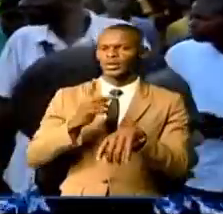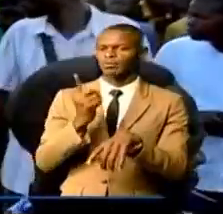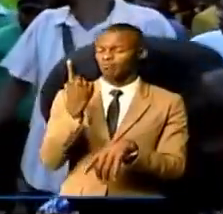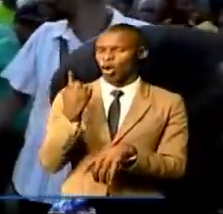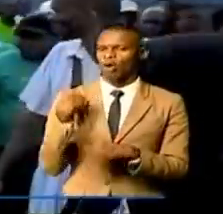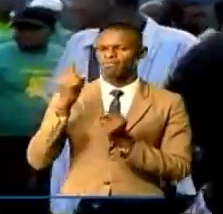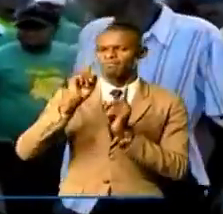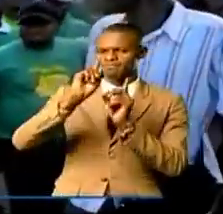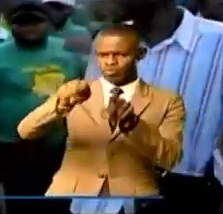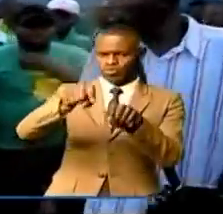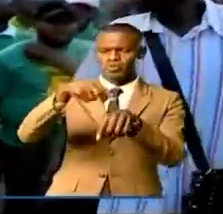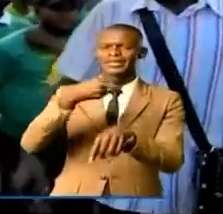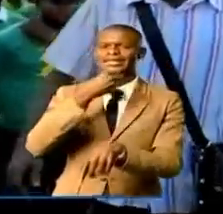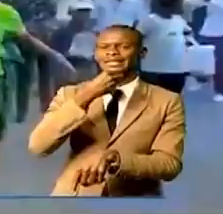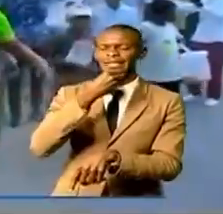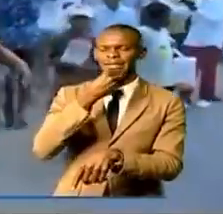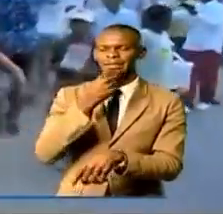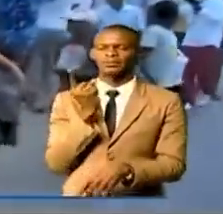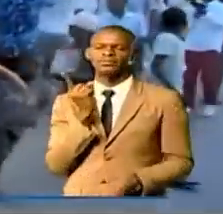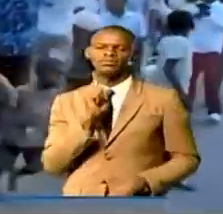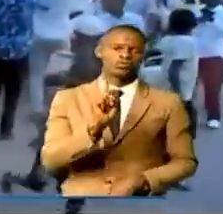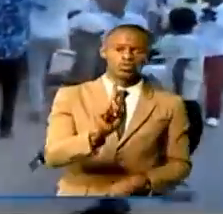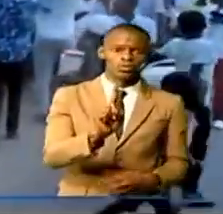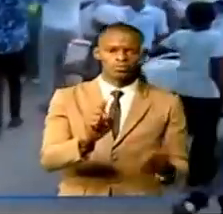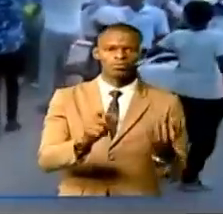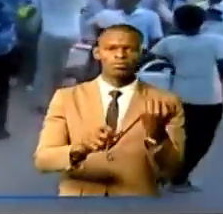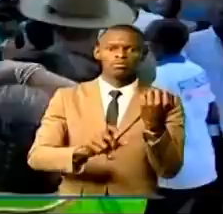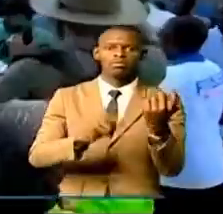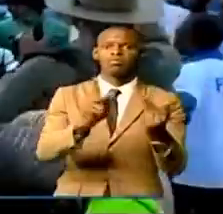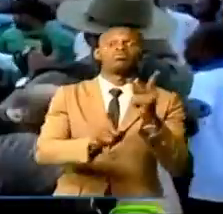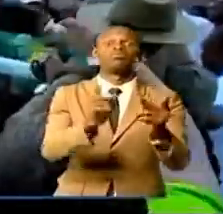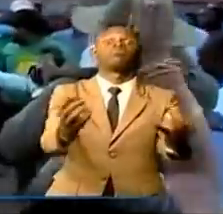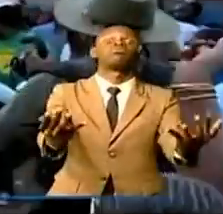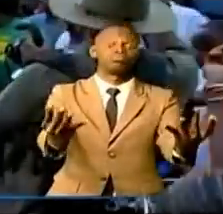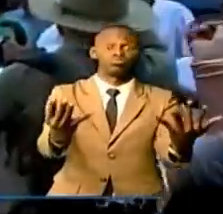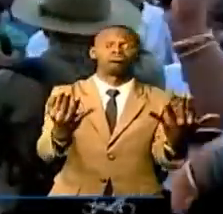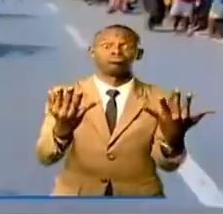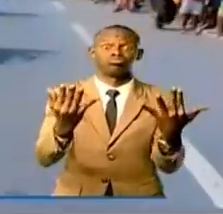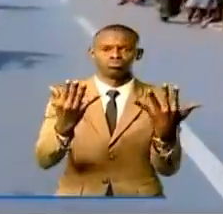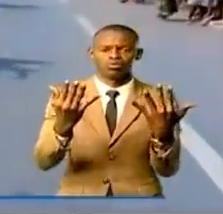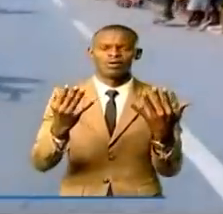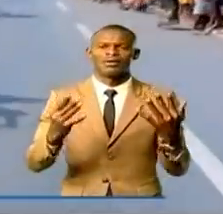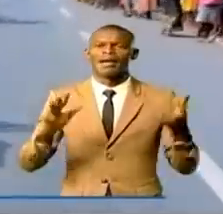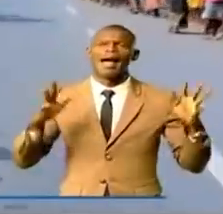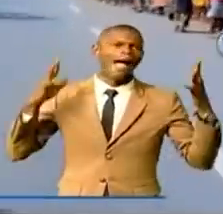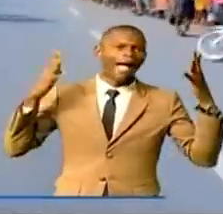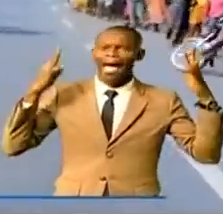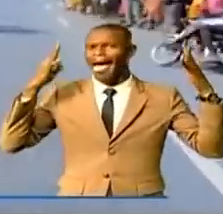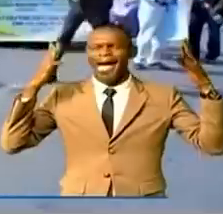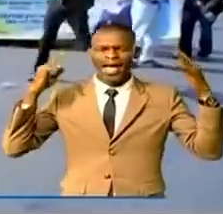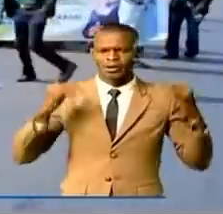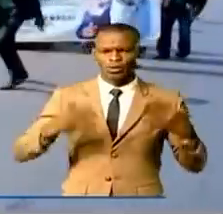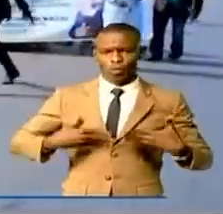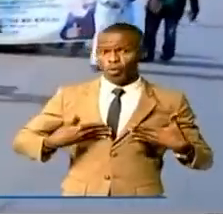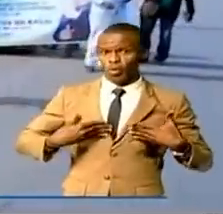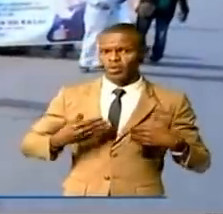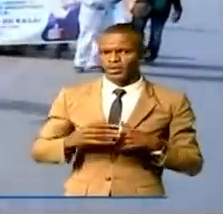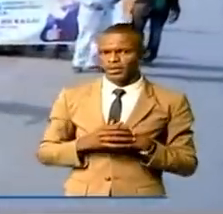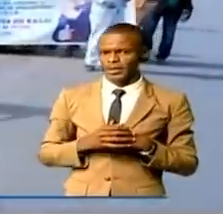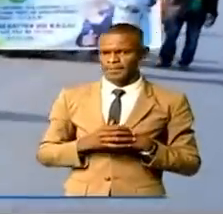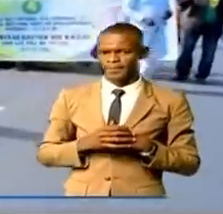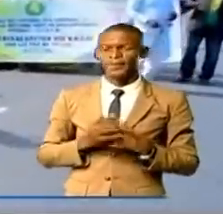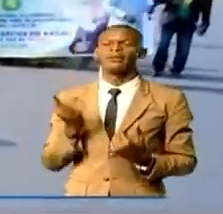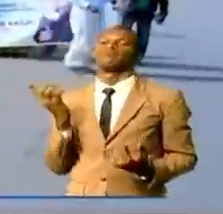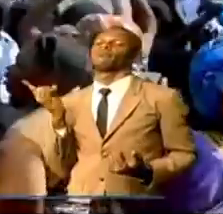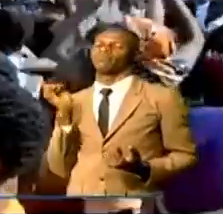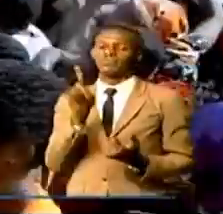Kachongo par une foule immense, scandant de chansons pour lui témoigner leur amour et soutien. Tout le long de la route nationale numéro 1 était mobilisé